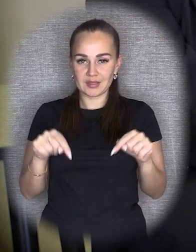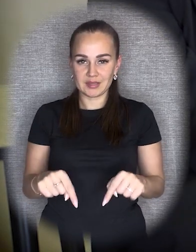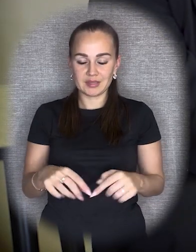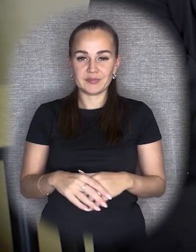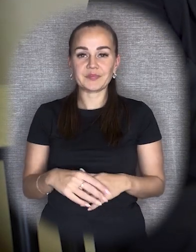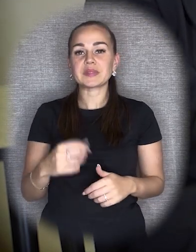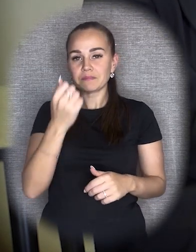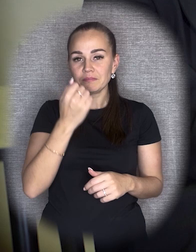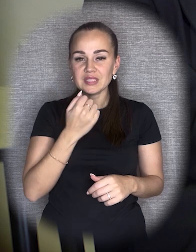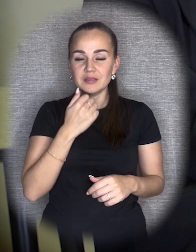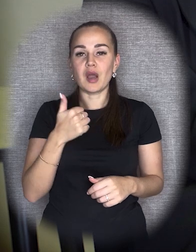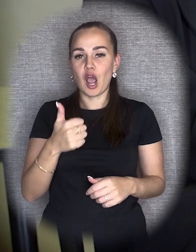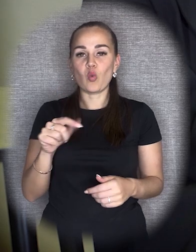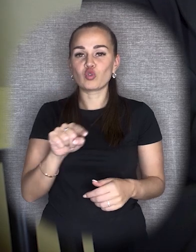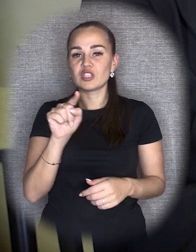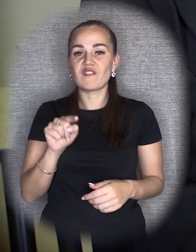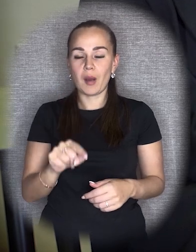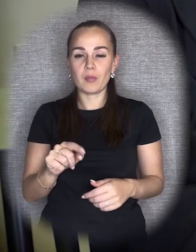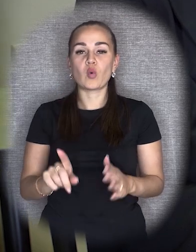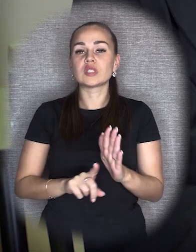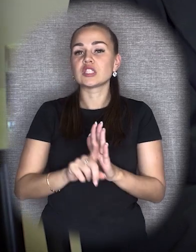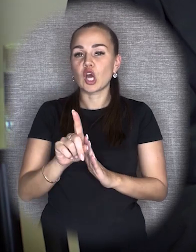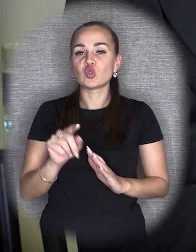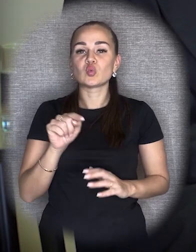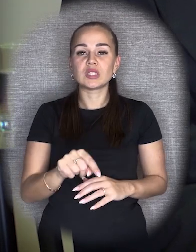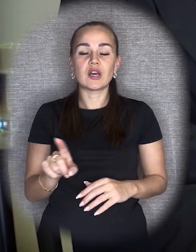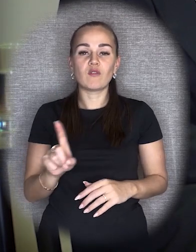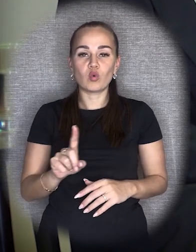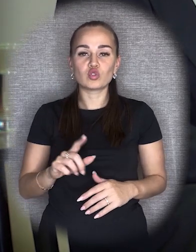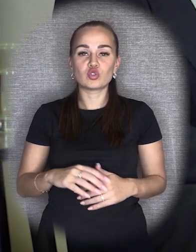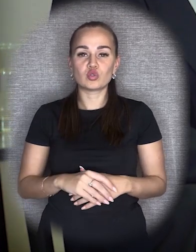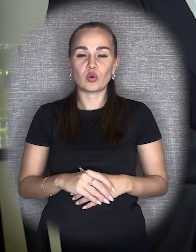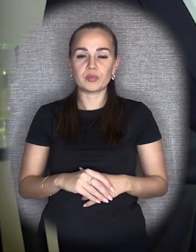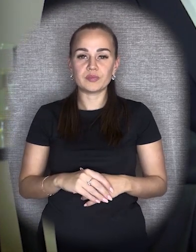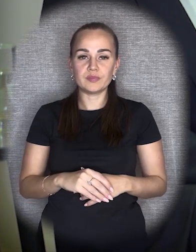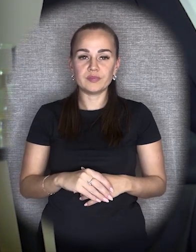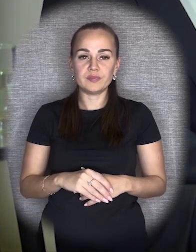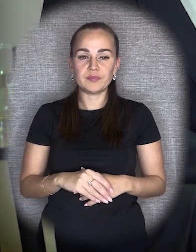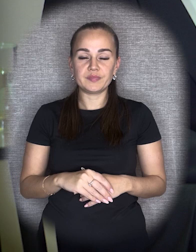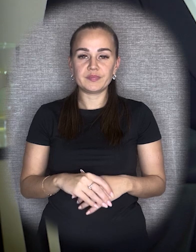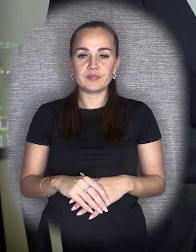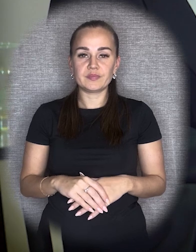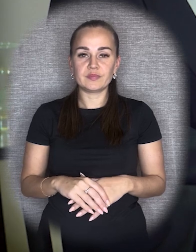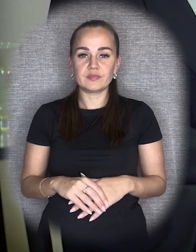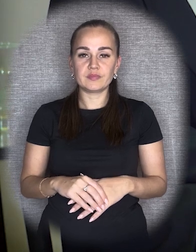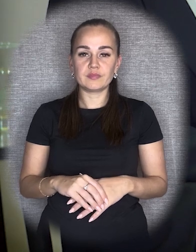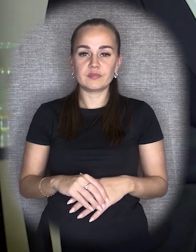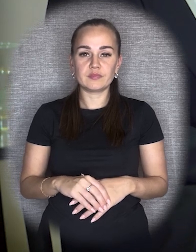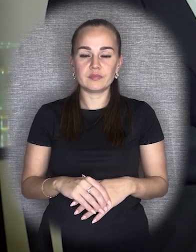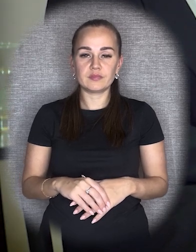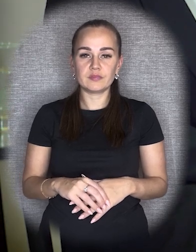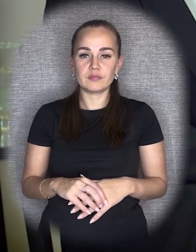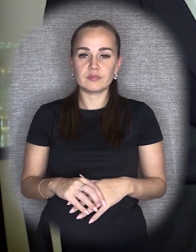Спасибо, хороший вопрос. Начну с того, что собрание Третьяковской галереи составляет порядка,